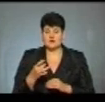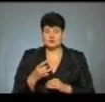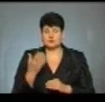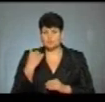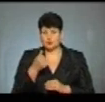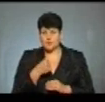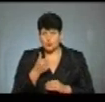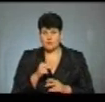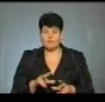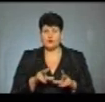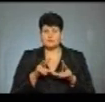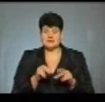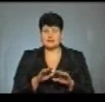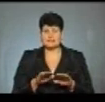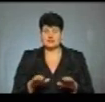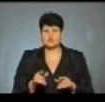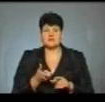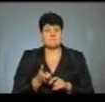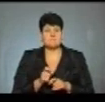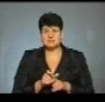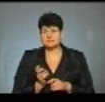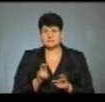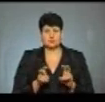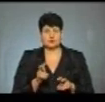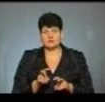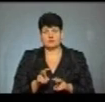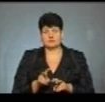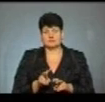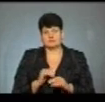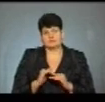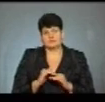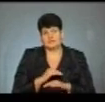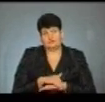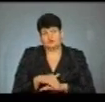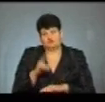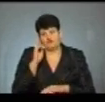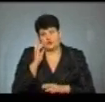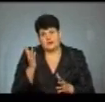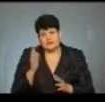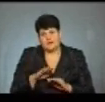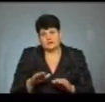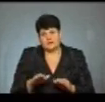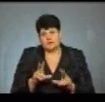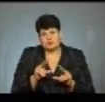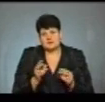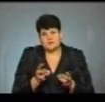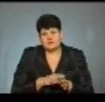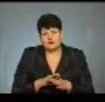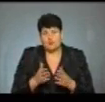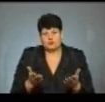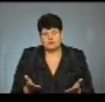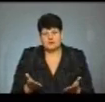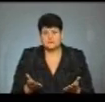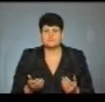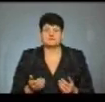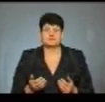минулого року пообіцяли дітям, що вони більше не будуть ходити на дворі в туалет. І дітям треба обіцянки виконувати.